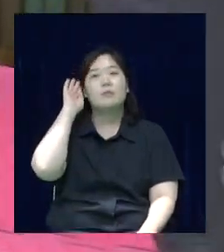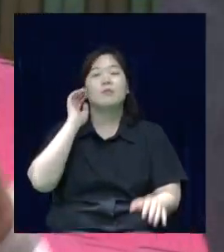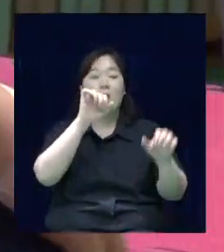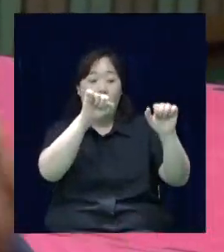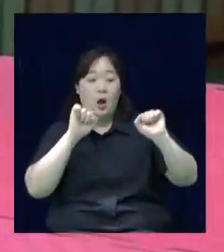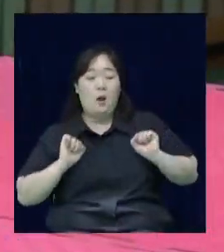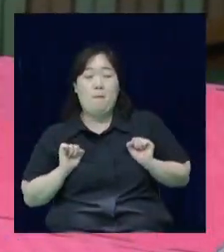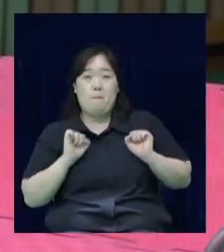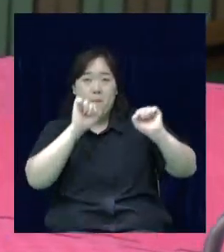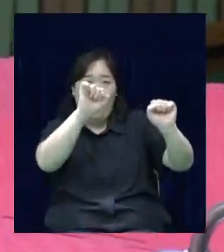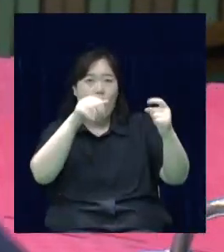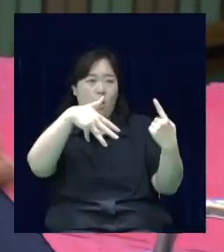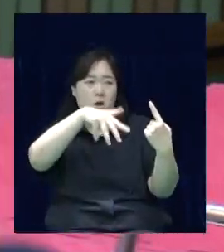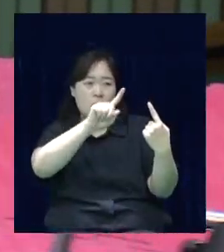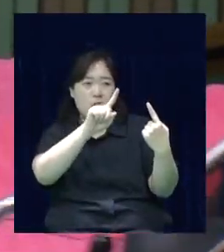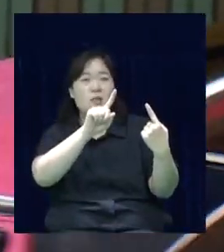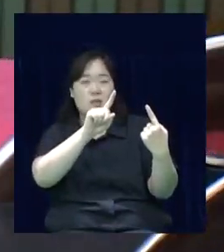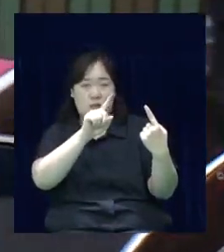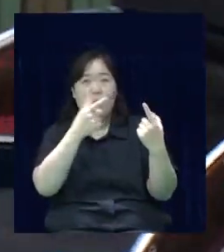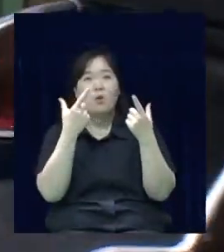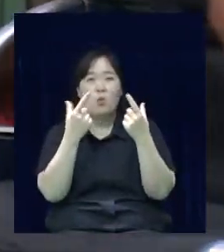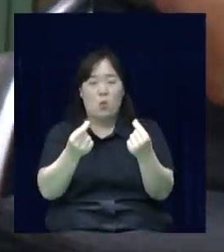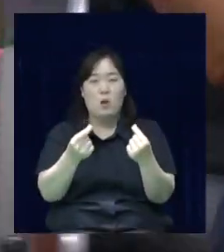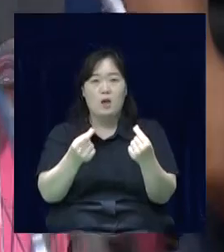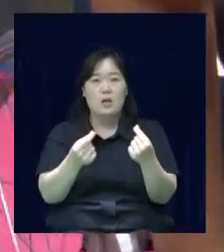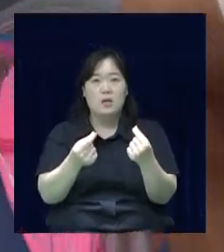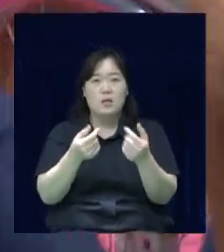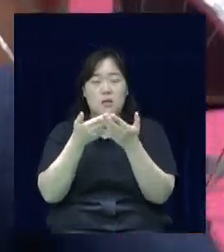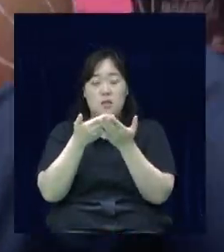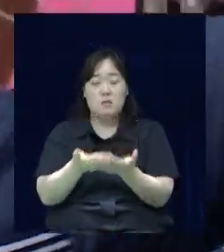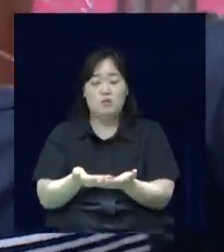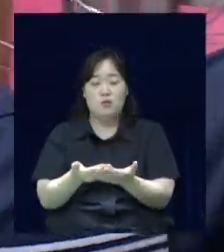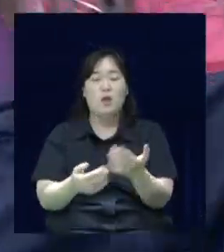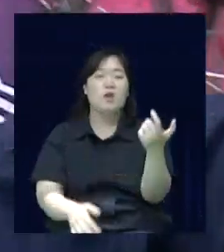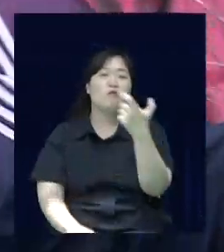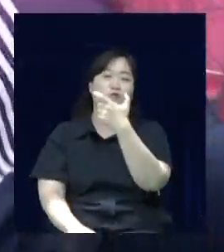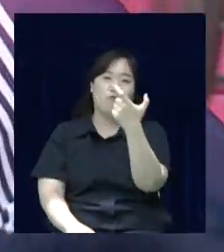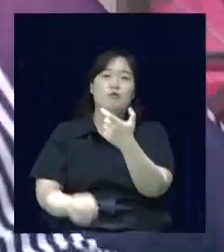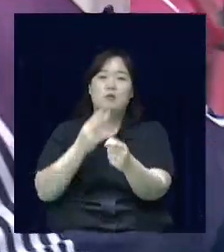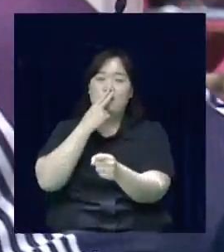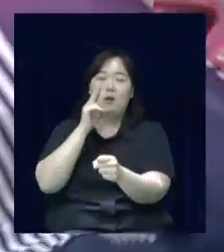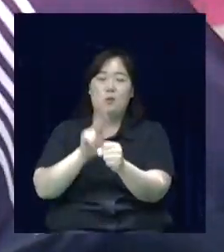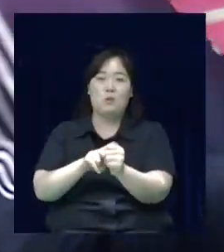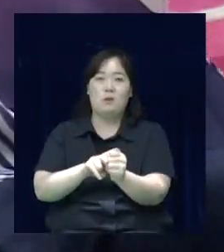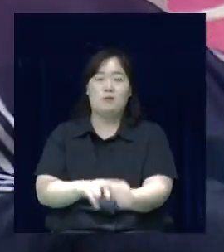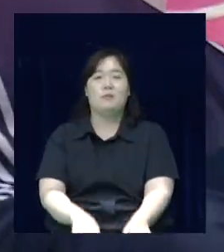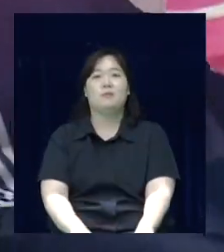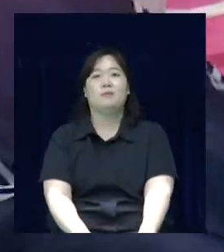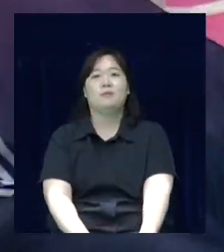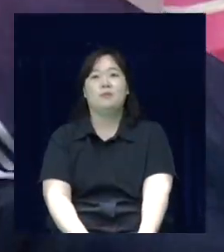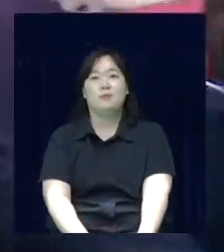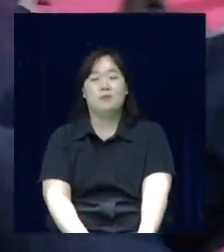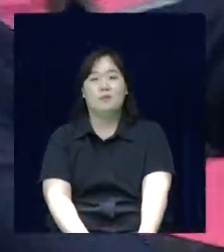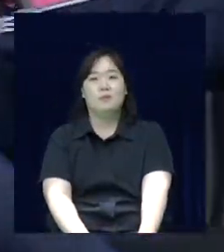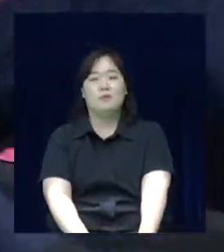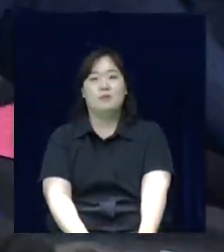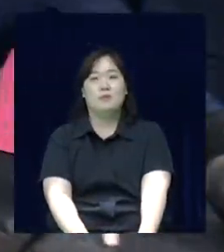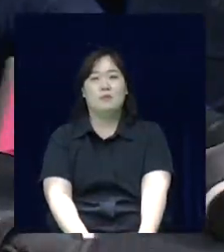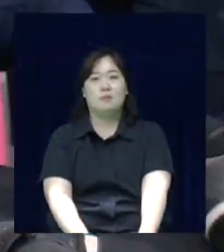파워리프팅 첫 번째 시도와 마찬가지의 중량으로 이어가는 박영서 선수입니다.